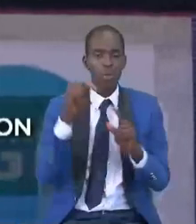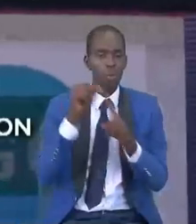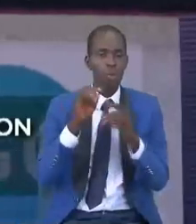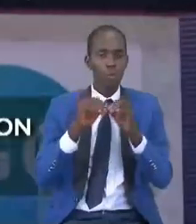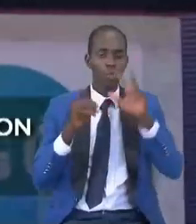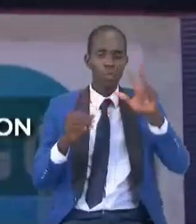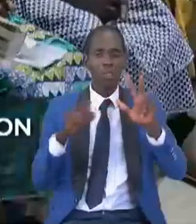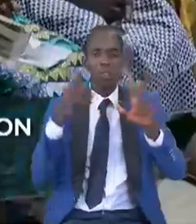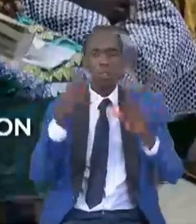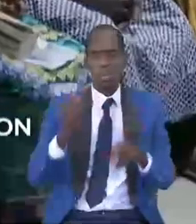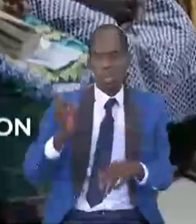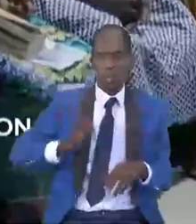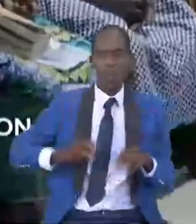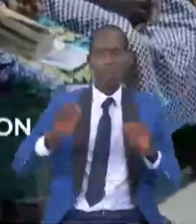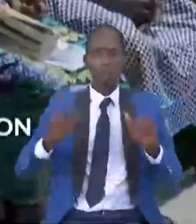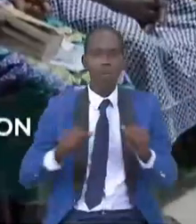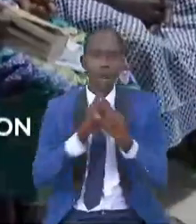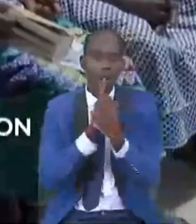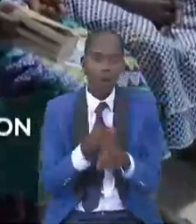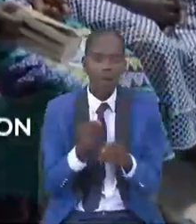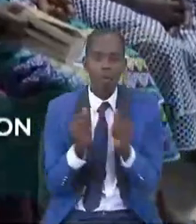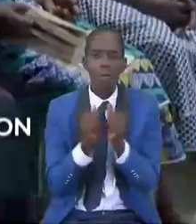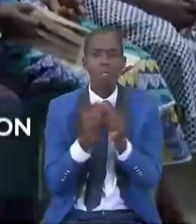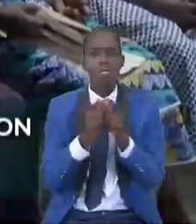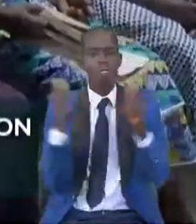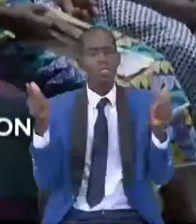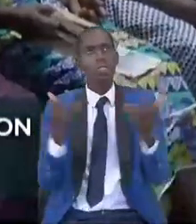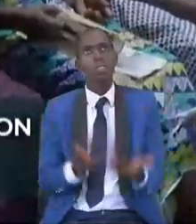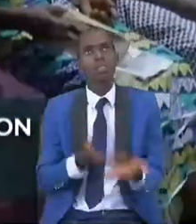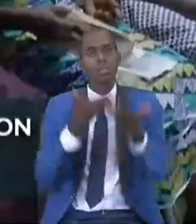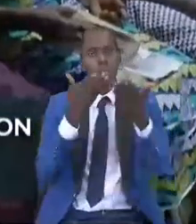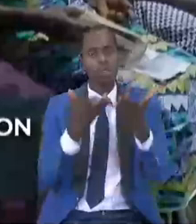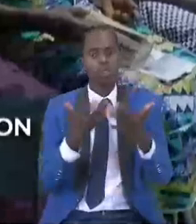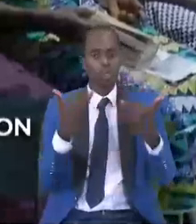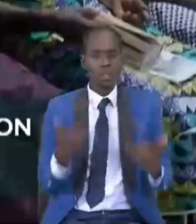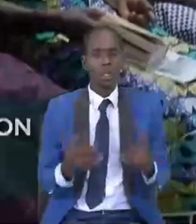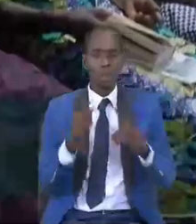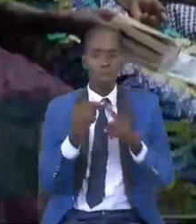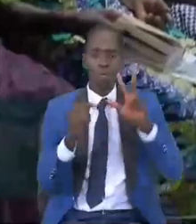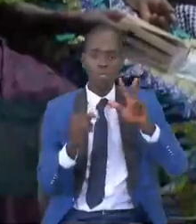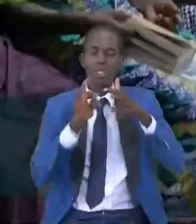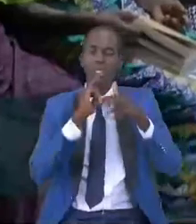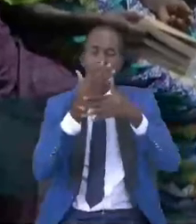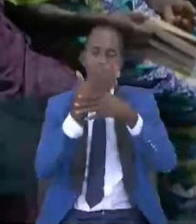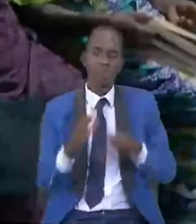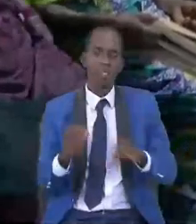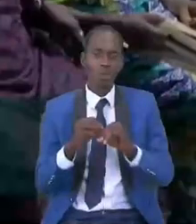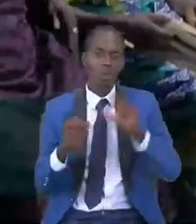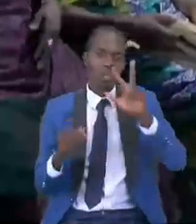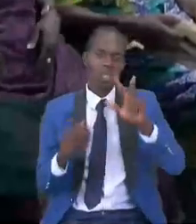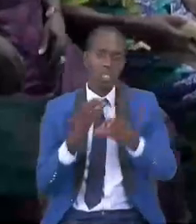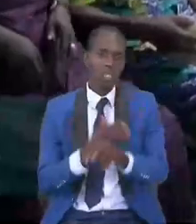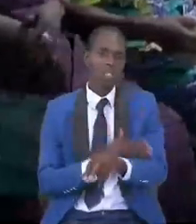la réponse profitable avec une grande consécration. Nous divisons ceci aussi en trois parties. Premièrement, la recherche de la source